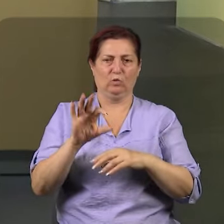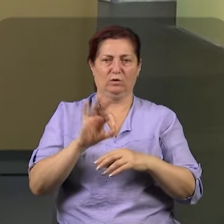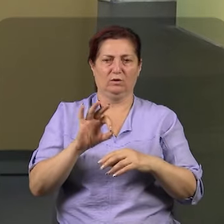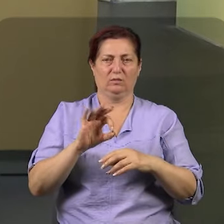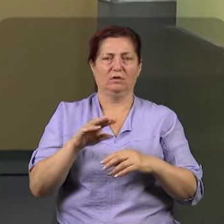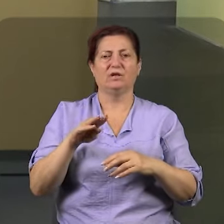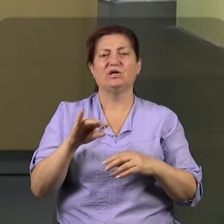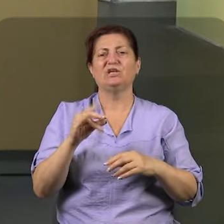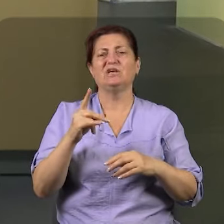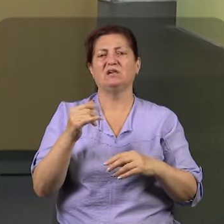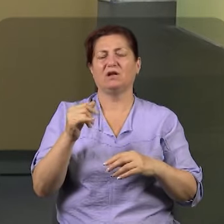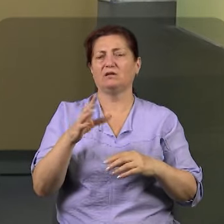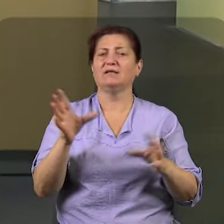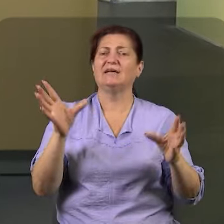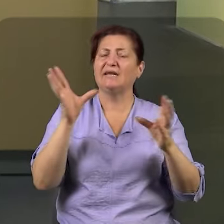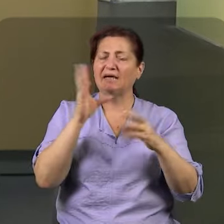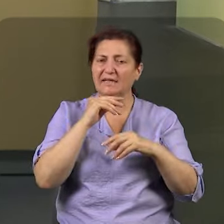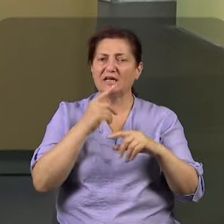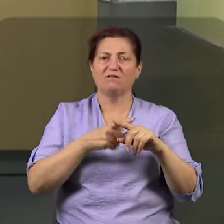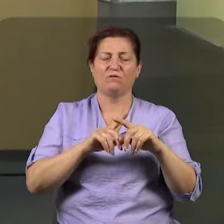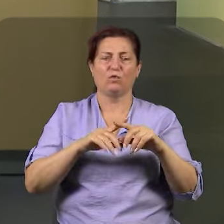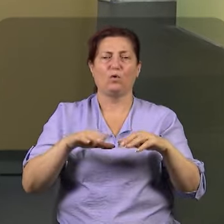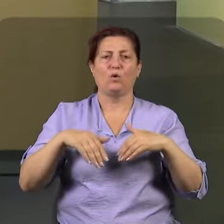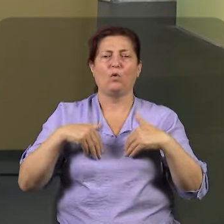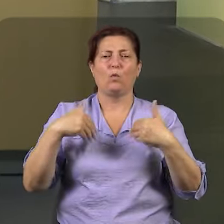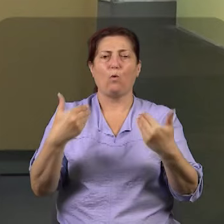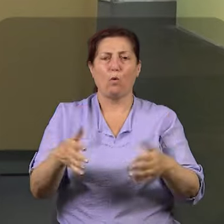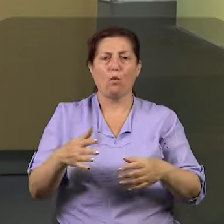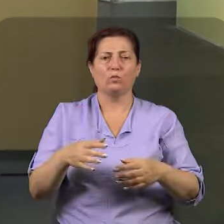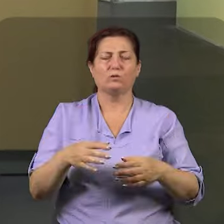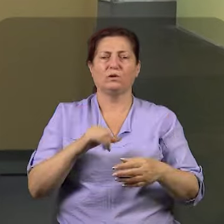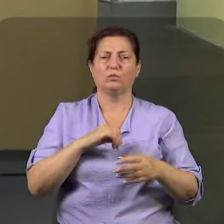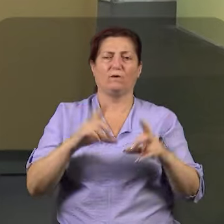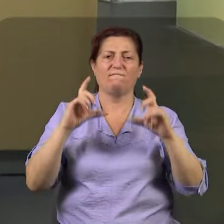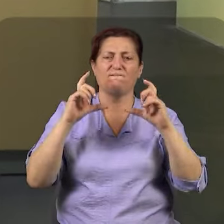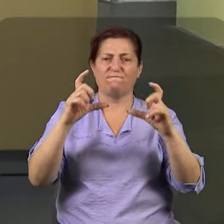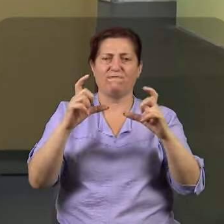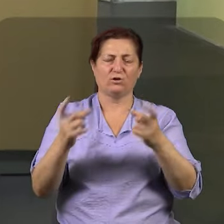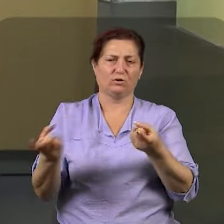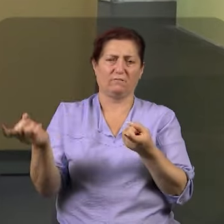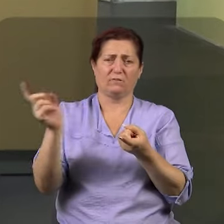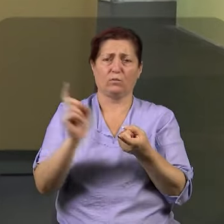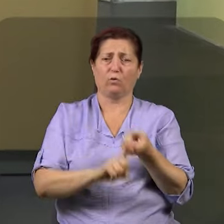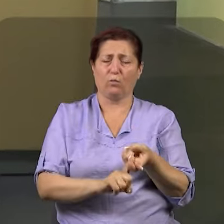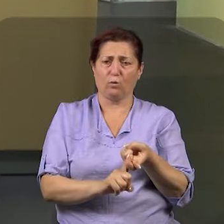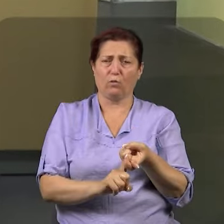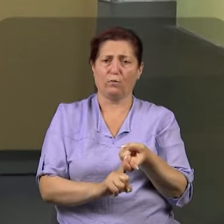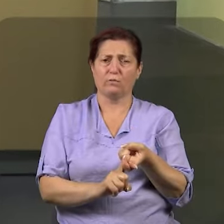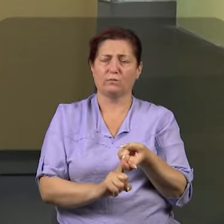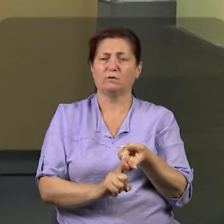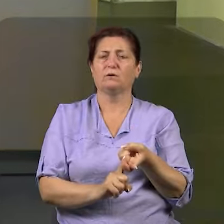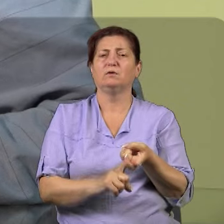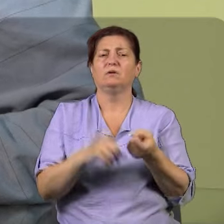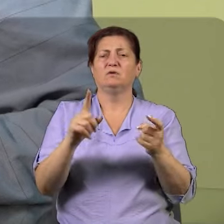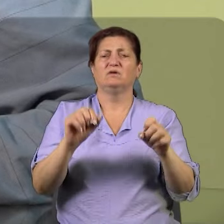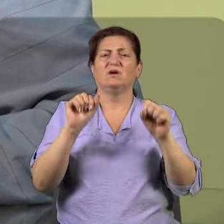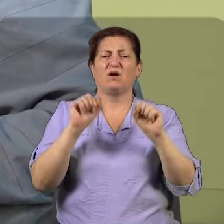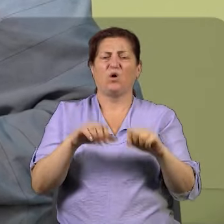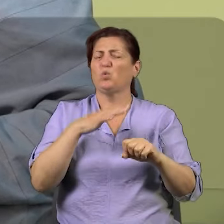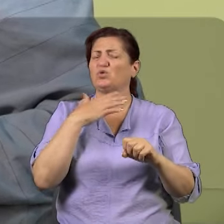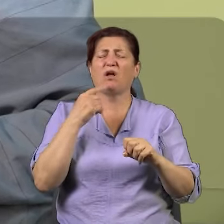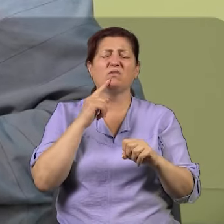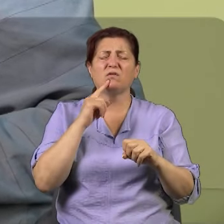որ ասենք խորհուրդը ձեր վարչապետին կից ստեղծված, այդ խորհուրդը կարողանա, թեպետ շատ դժվար բան է,